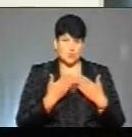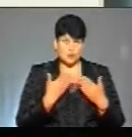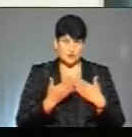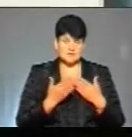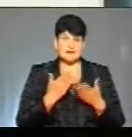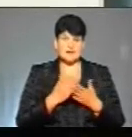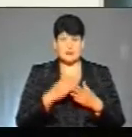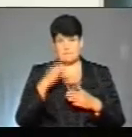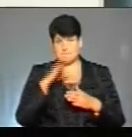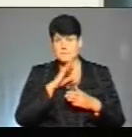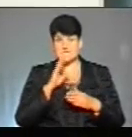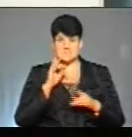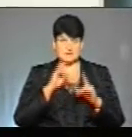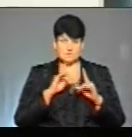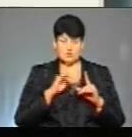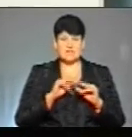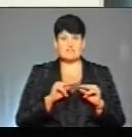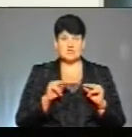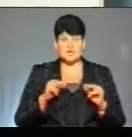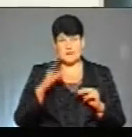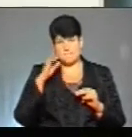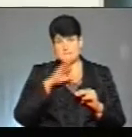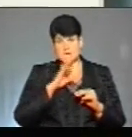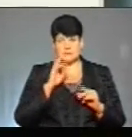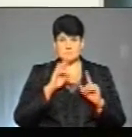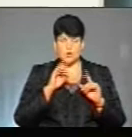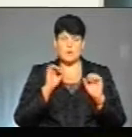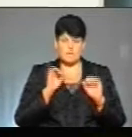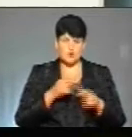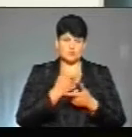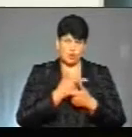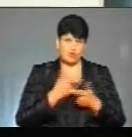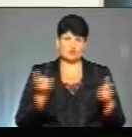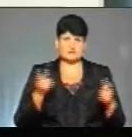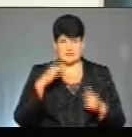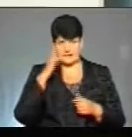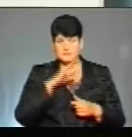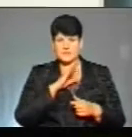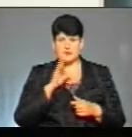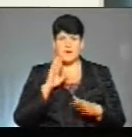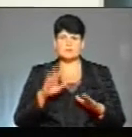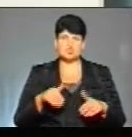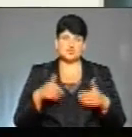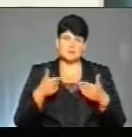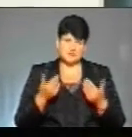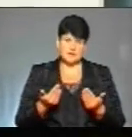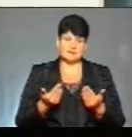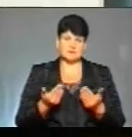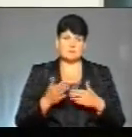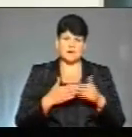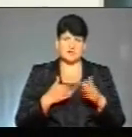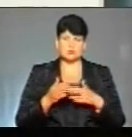тим є батьківські збори для цього, де вчитель на батьківських зборах може оголосити батькам, чи дати, ми